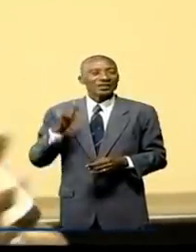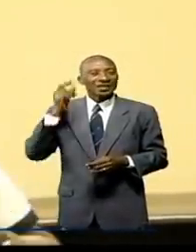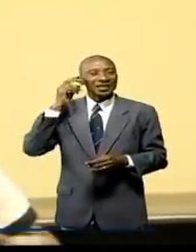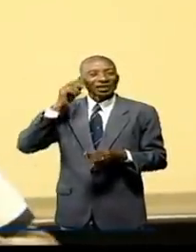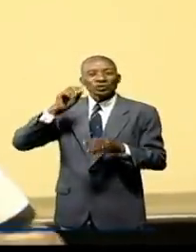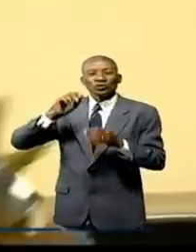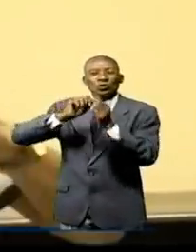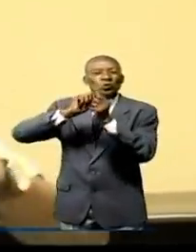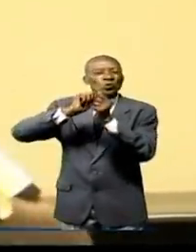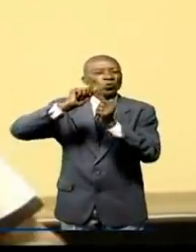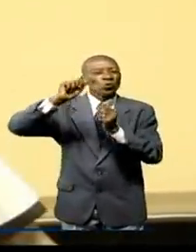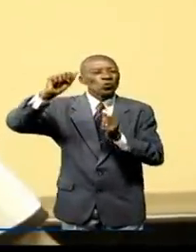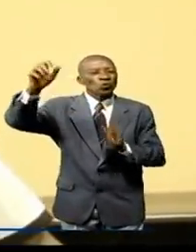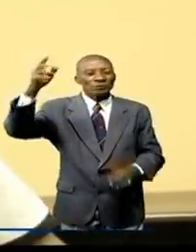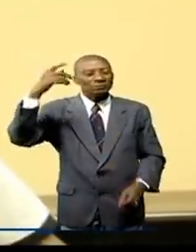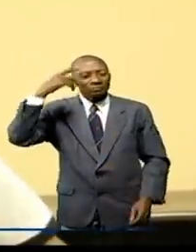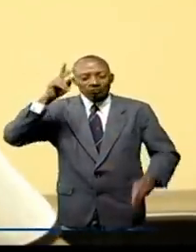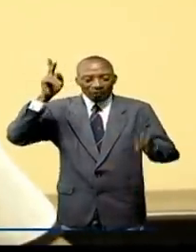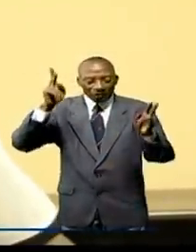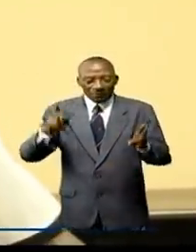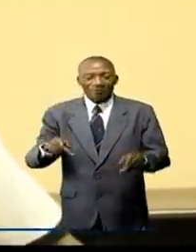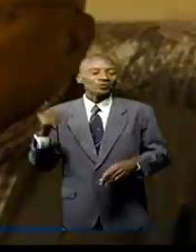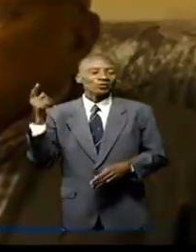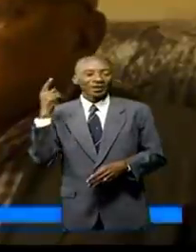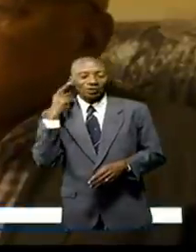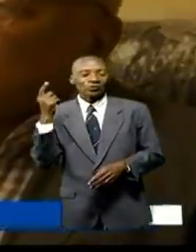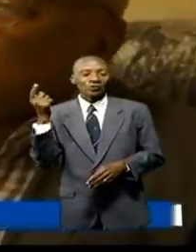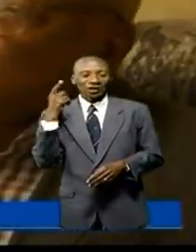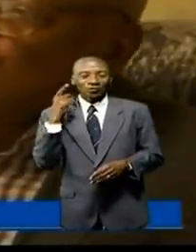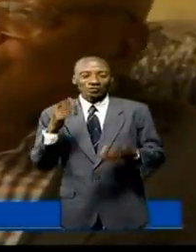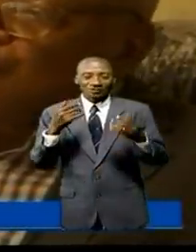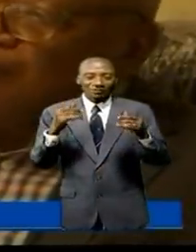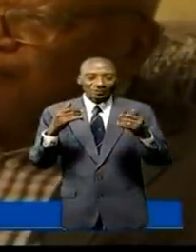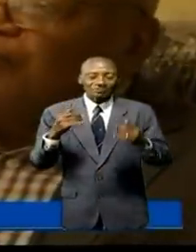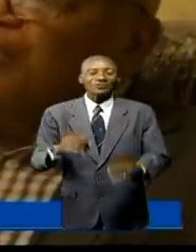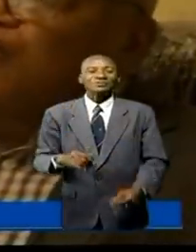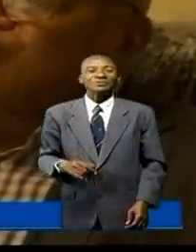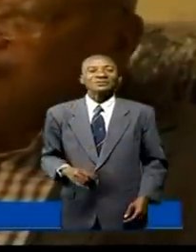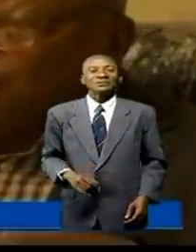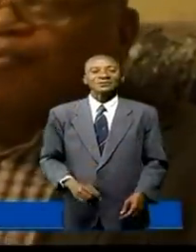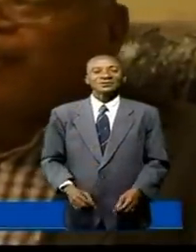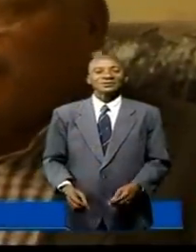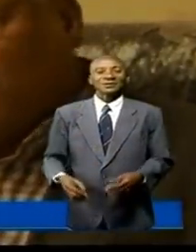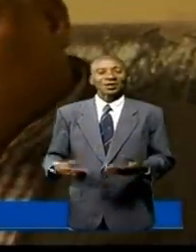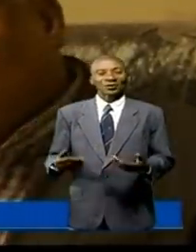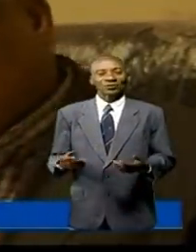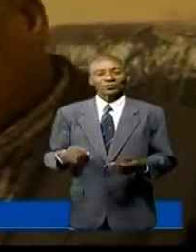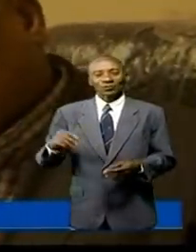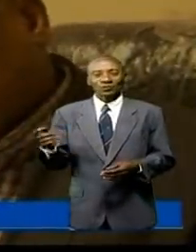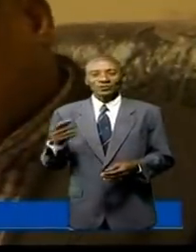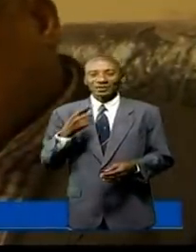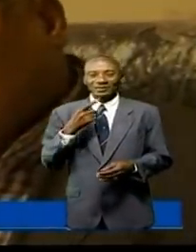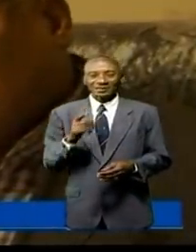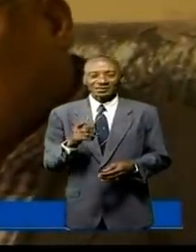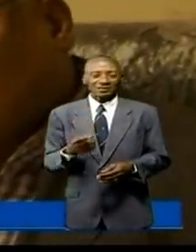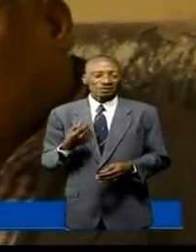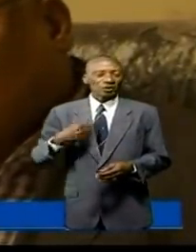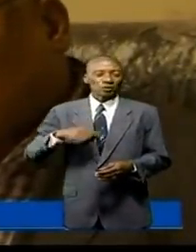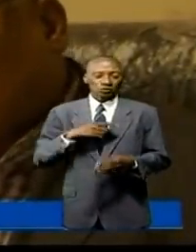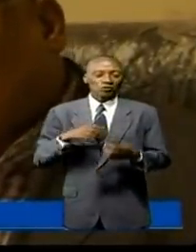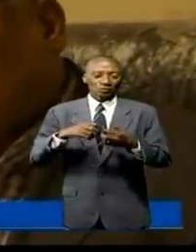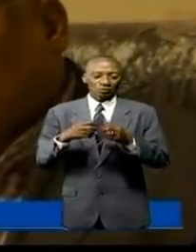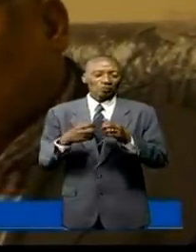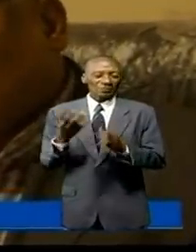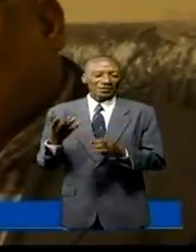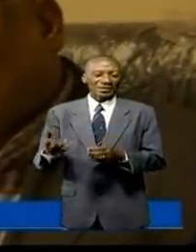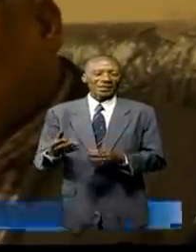sur satellite, sauf nous. Ça, c'est très grave, ça. Ce n'est pas une honte que d'avouer que nous avons des problèmes au niveau de la station